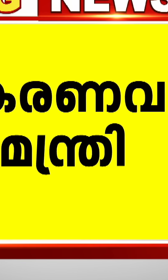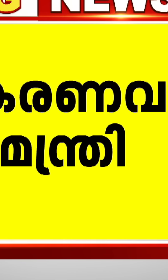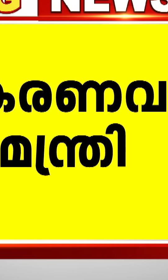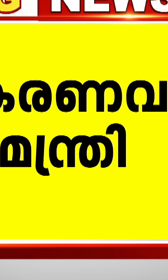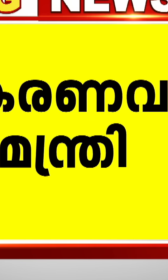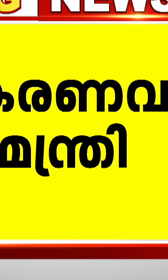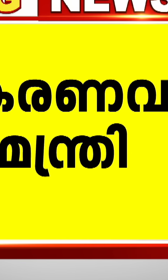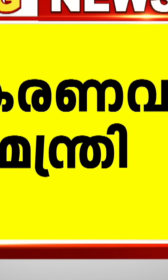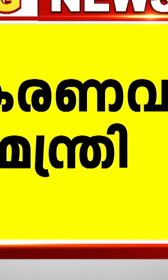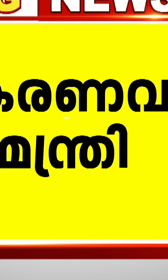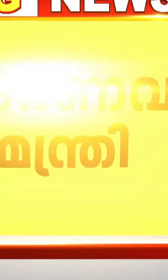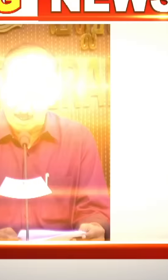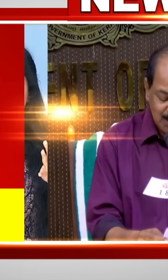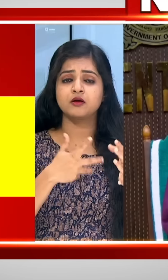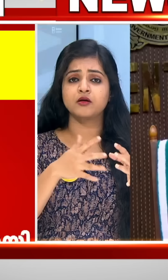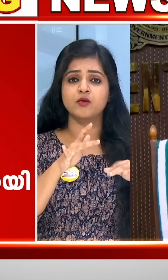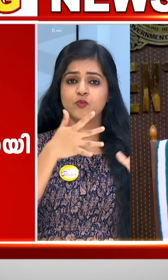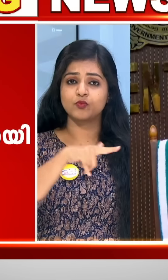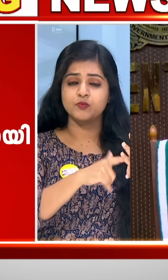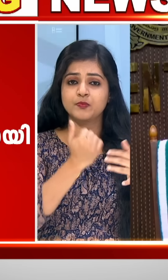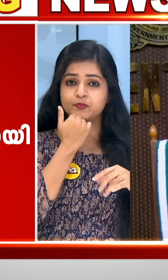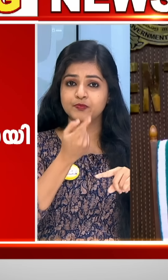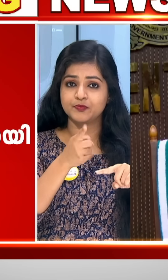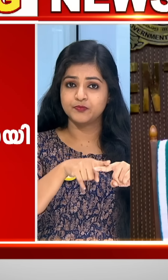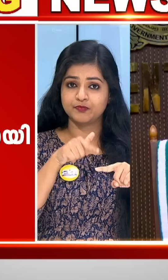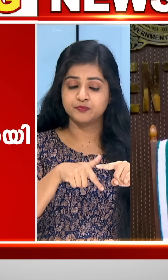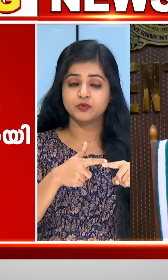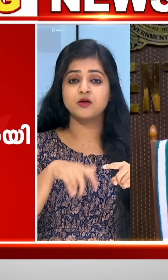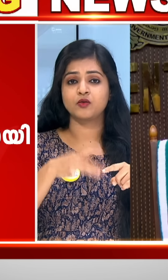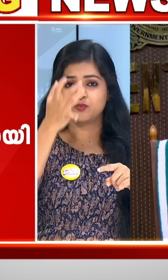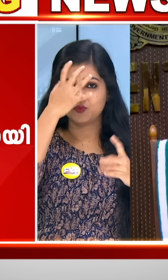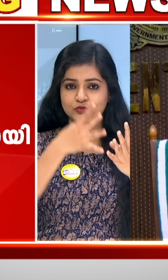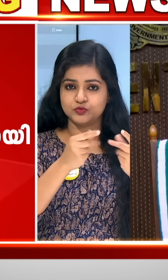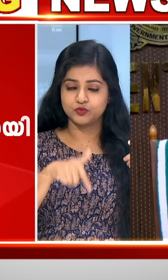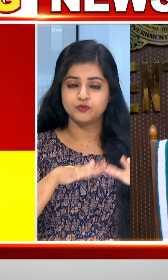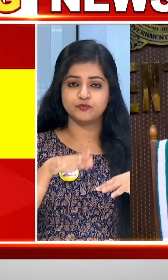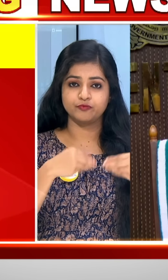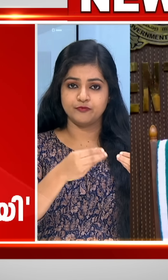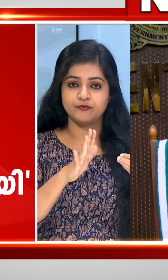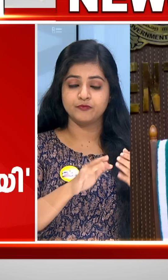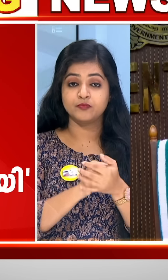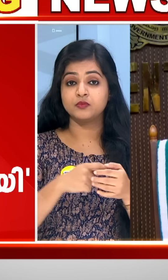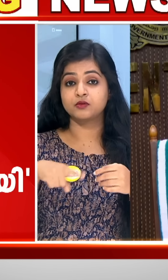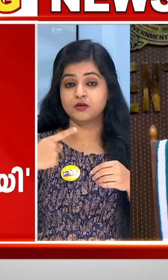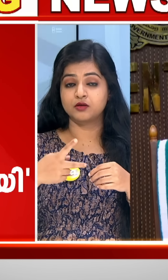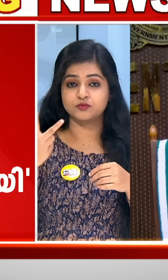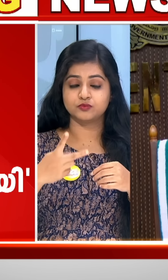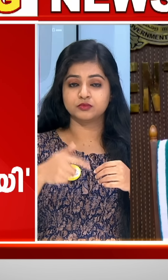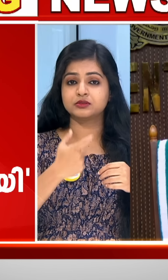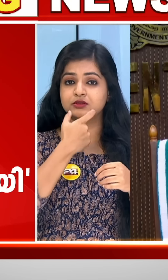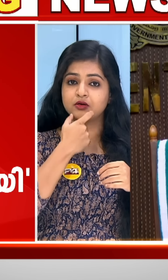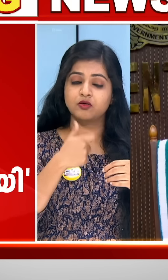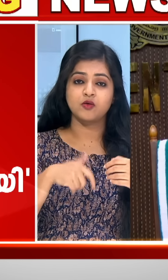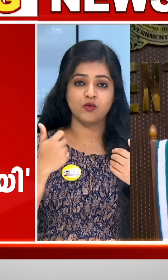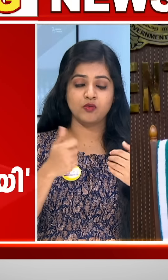ഇന്നുണ്ടായ തടസ്സം എന്ന് വിലയിരുത്തുകയും പരിഹരിക്കാനുള്ള നടപടികൾ സ്വീകരിക്കുകയും ചെയ്തു നാളെയും മറ്റന്നാളും ഞായറാഴ്ച അവധി ആണെങ്കിൽ പോലും